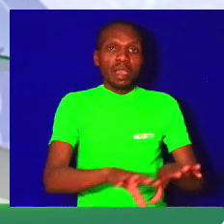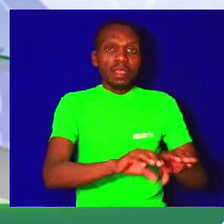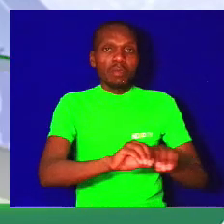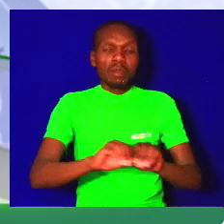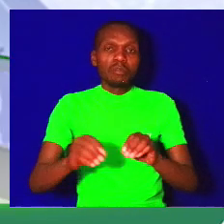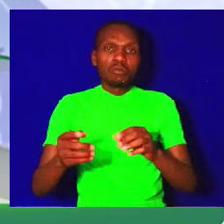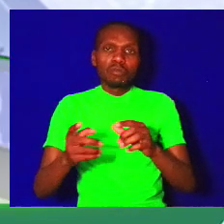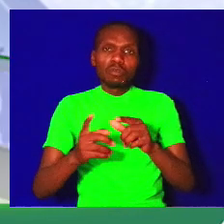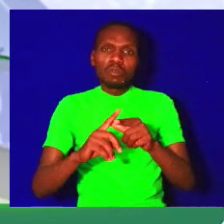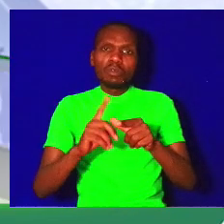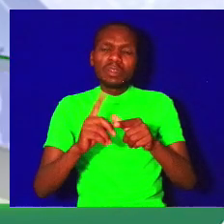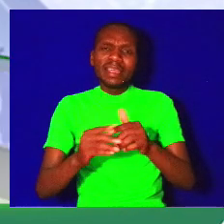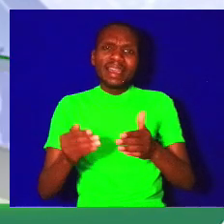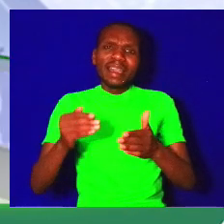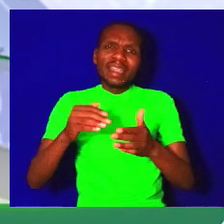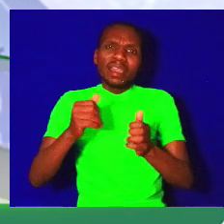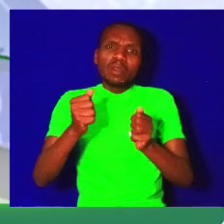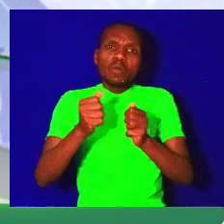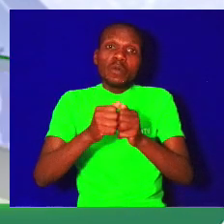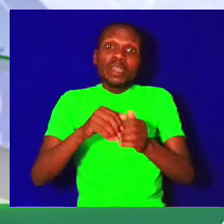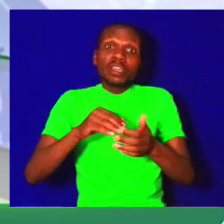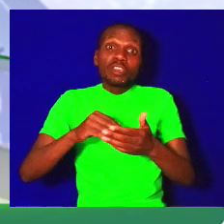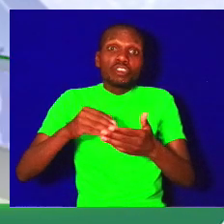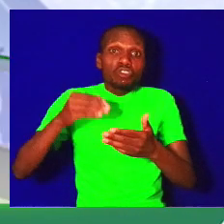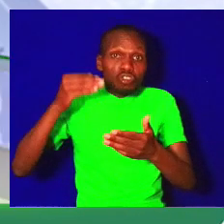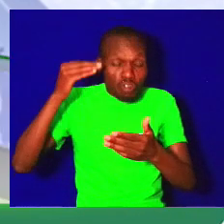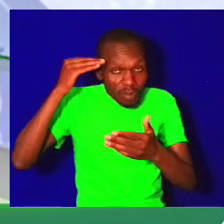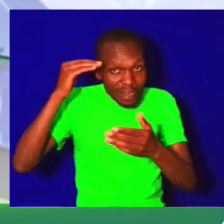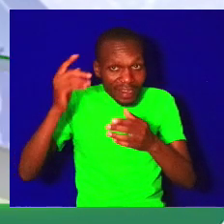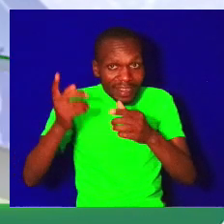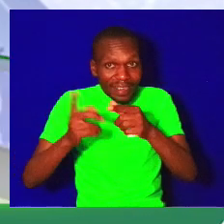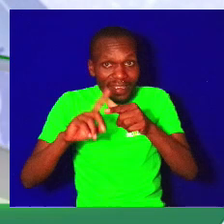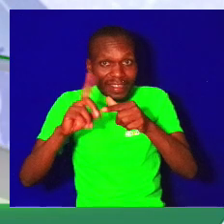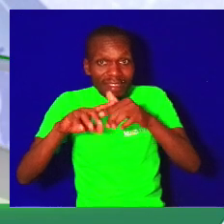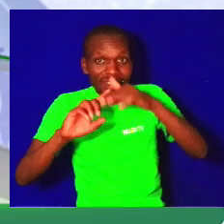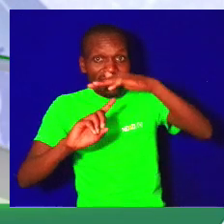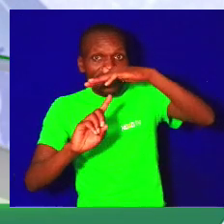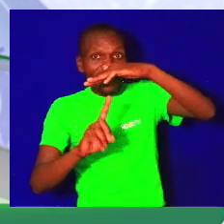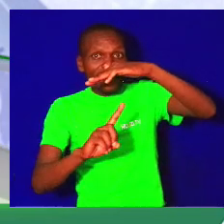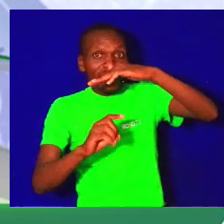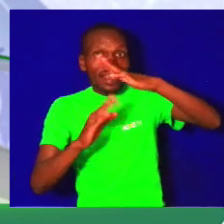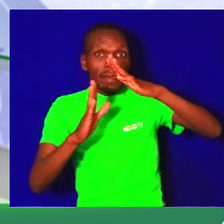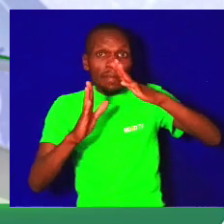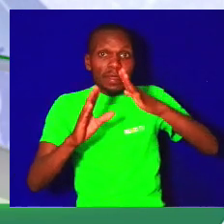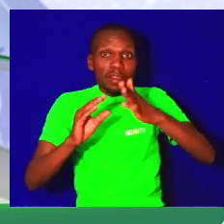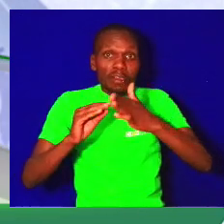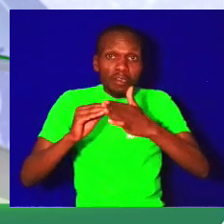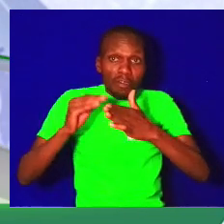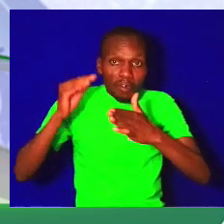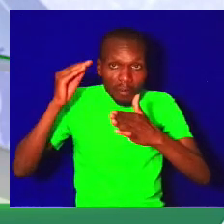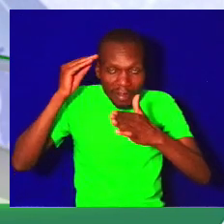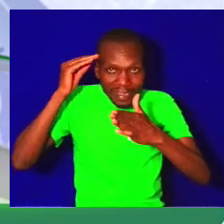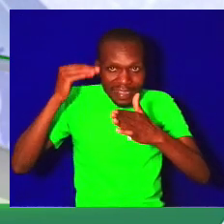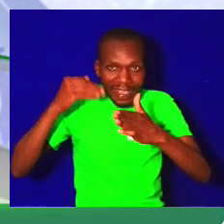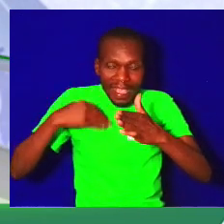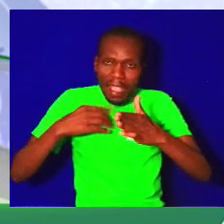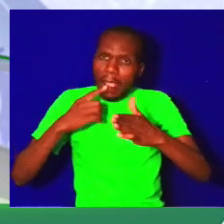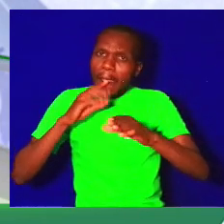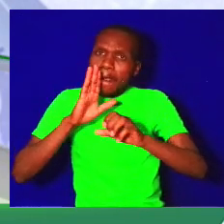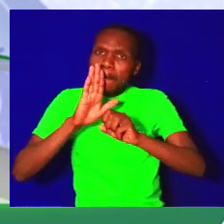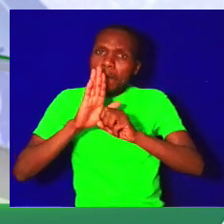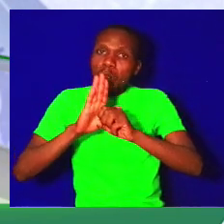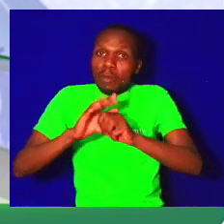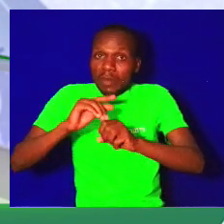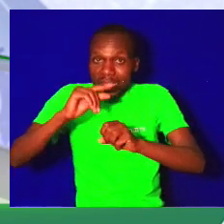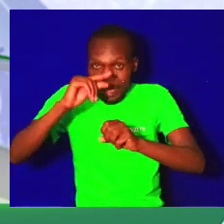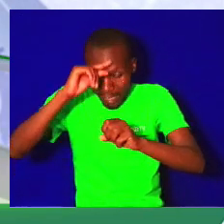asoro bo tirolenge te chisemi nigo ngo kumenya no muwaziri we chisemi Ezekiel Machogombaki nigo enekebna